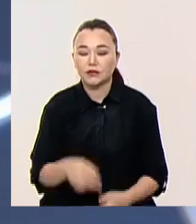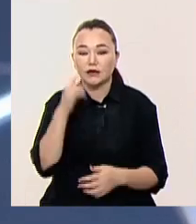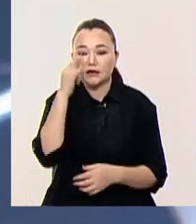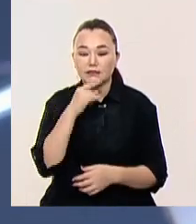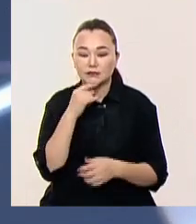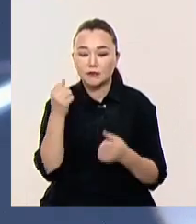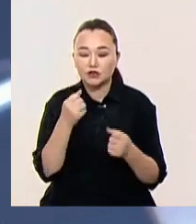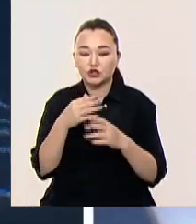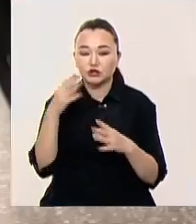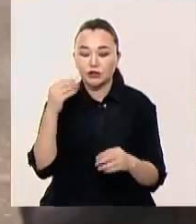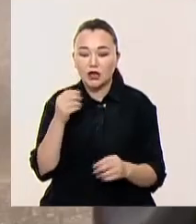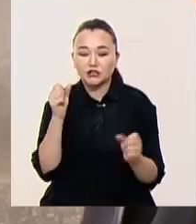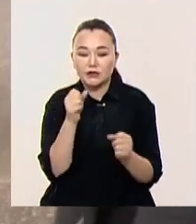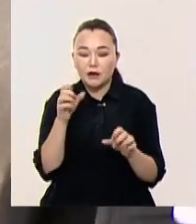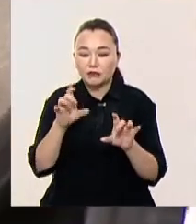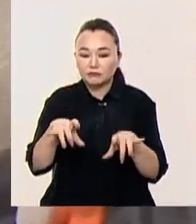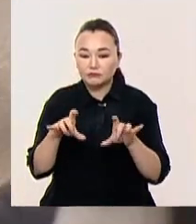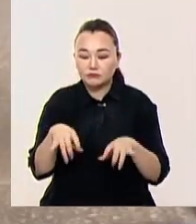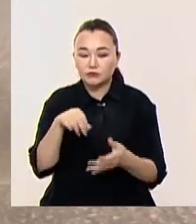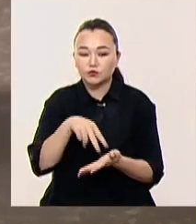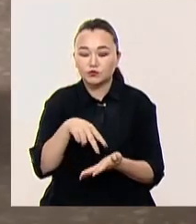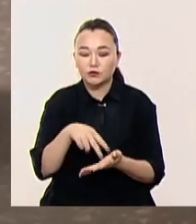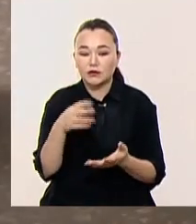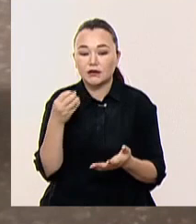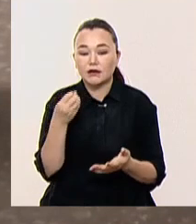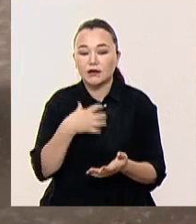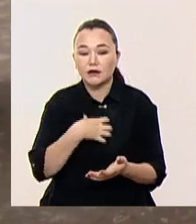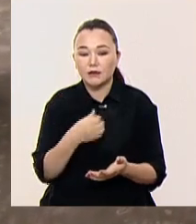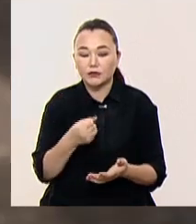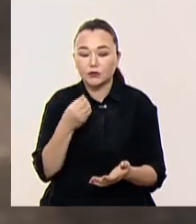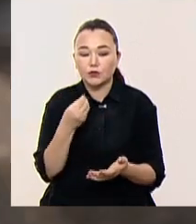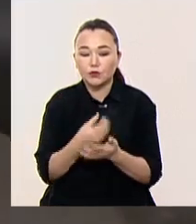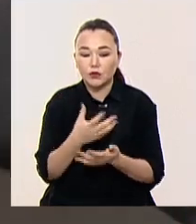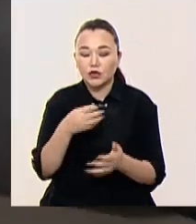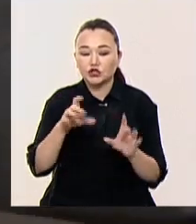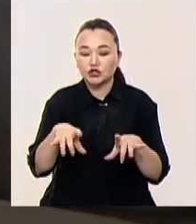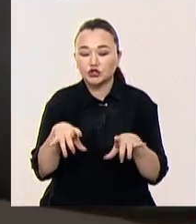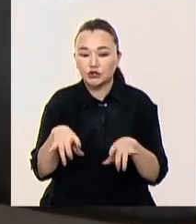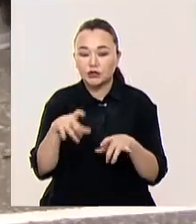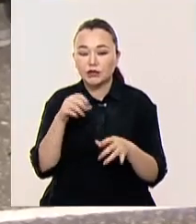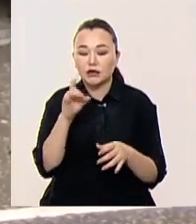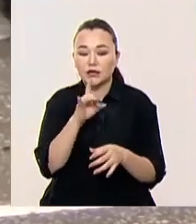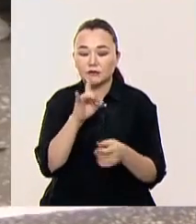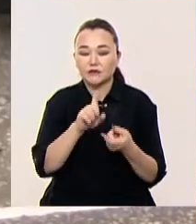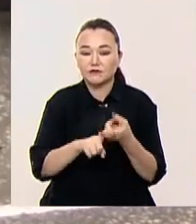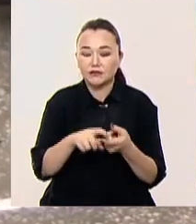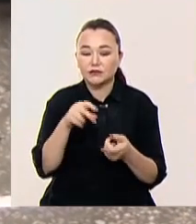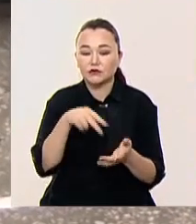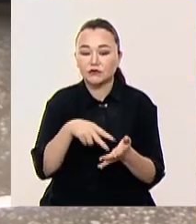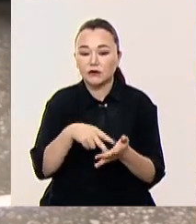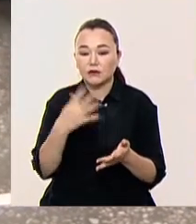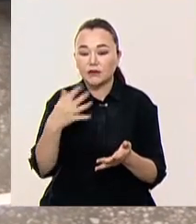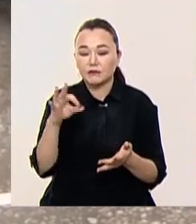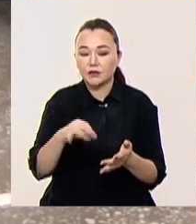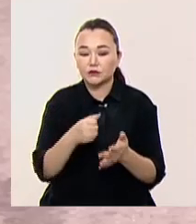Қазақстанда көліктердің қысқы дөңгелектерінің құны биыл тағы қымбаттай түсті. Шиналардың өлшем бірлігіне қарай тауар